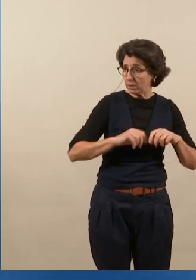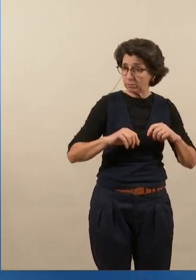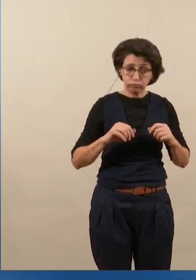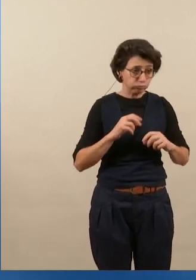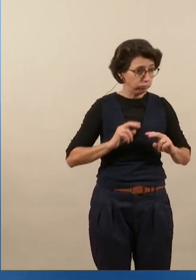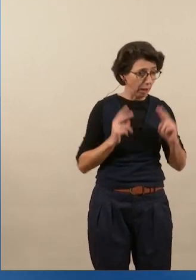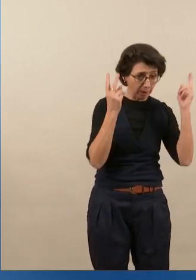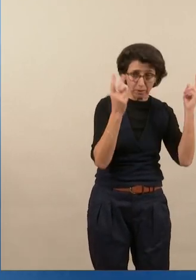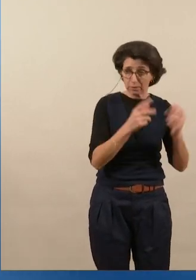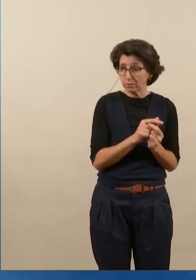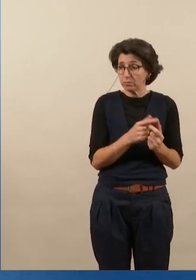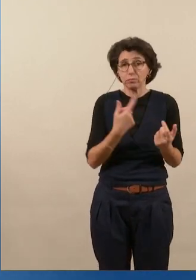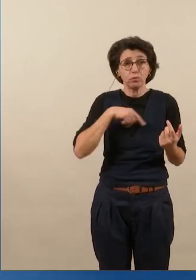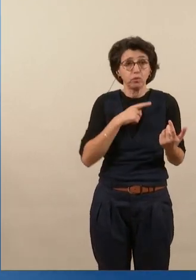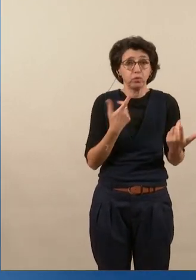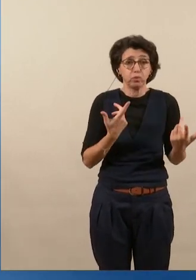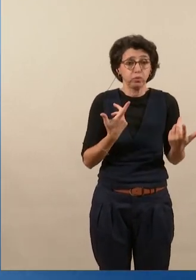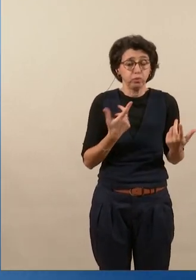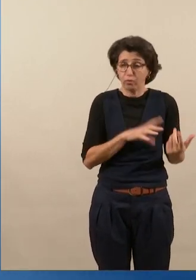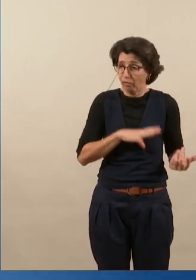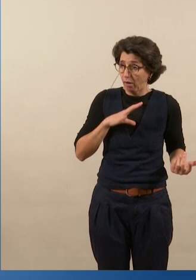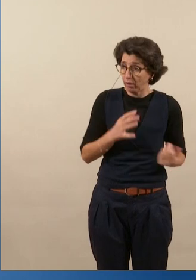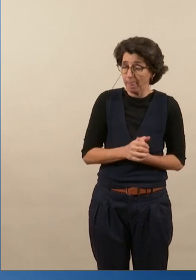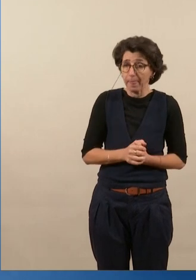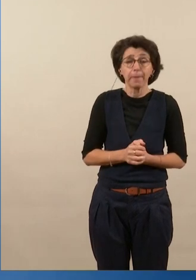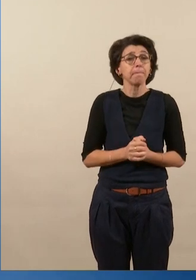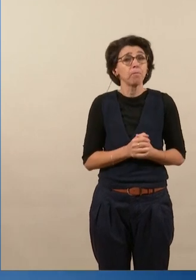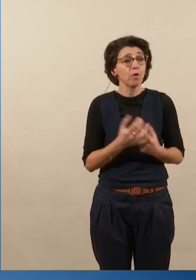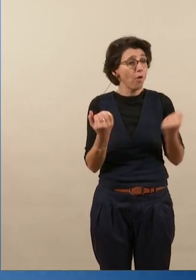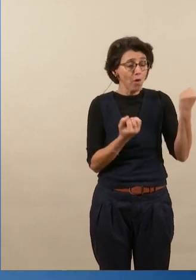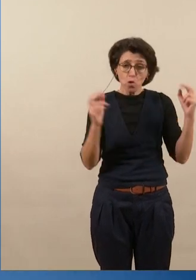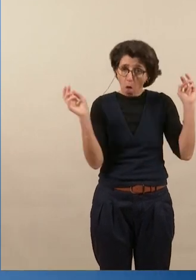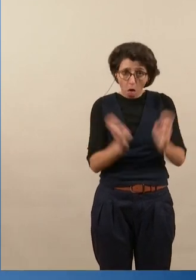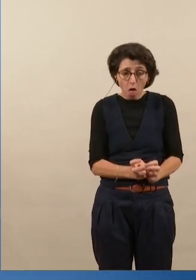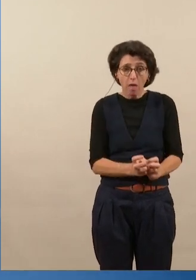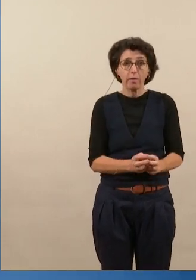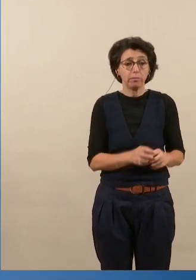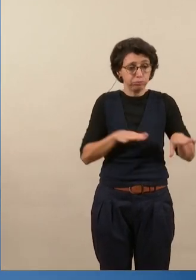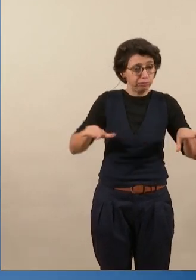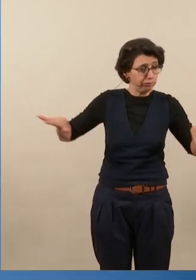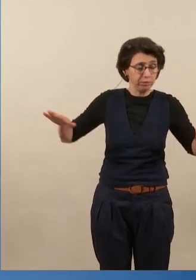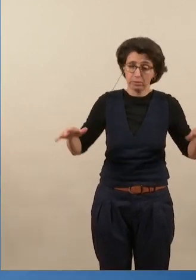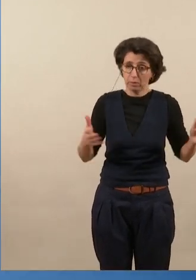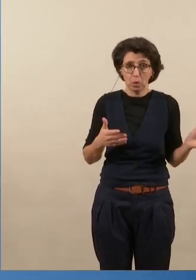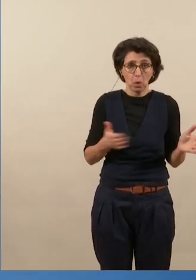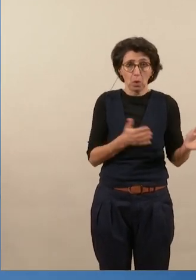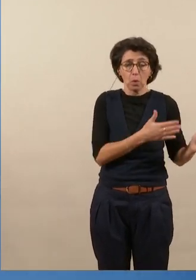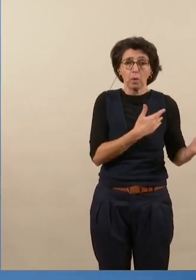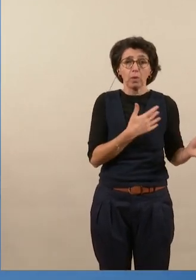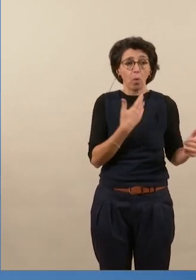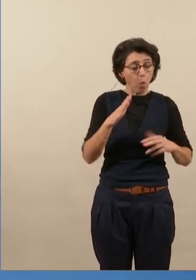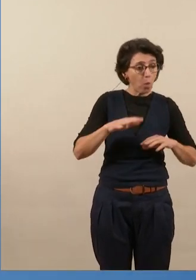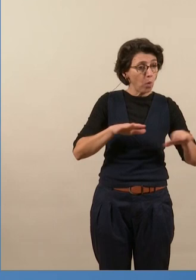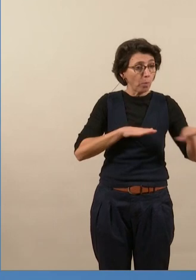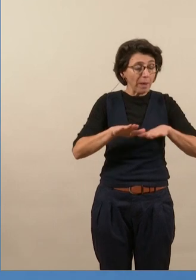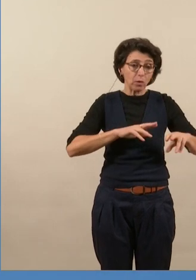change complètement réduire la la place des des voitures et et pouvoir permettre d'autres mobilités